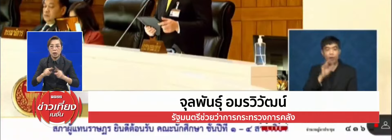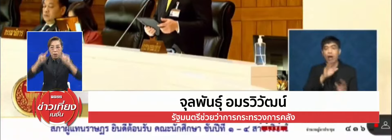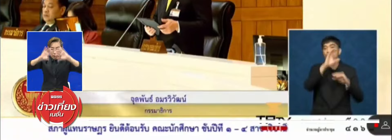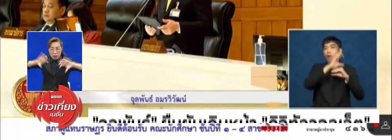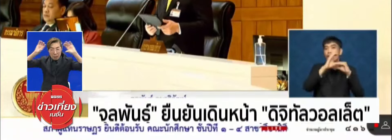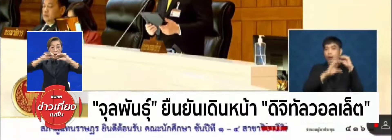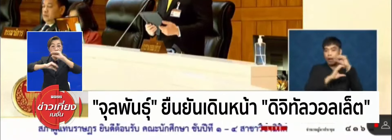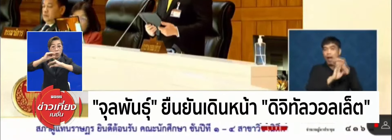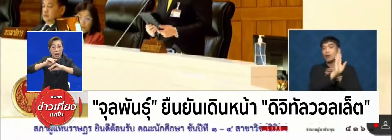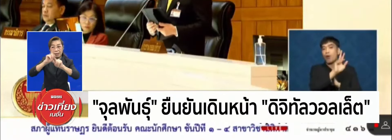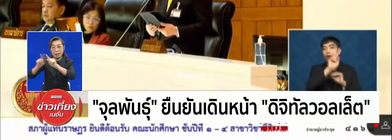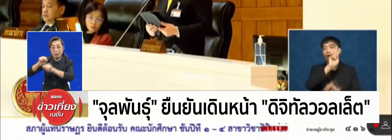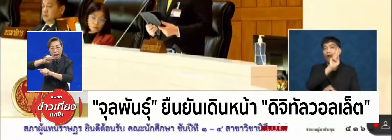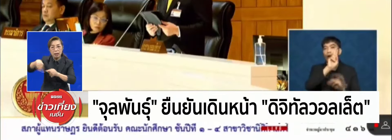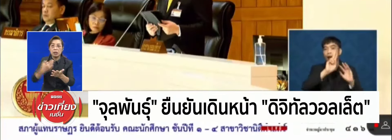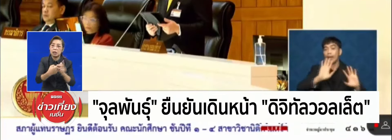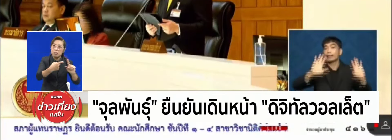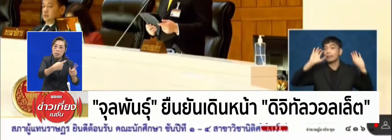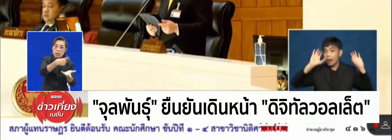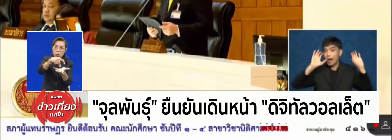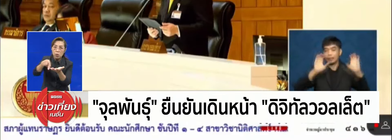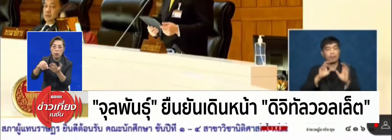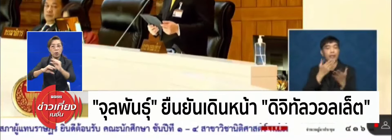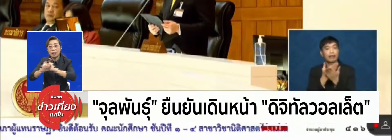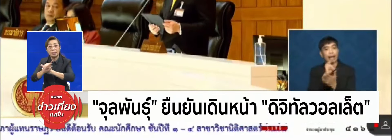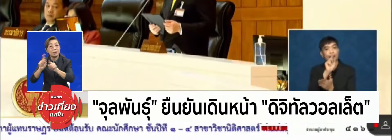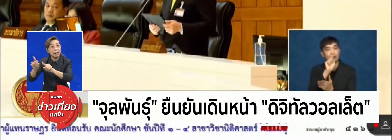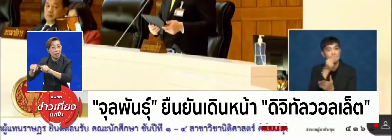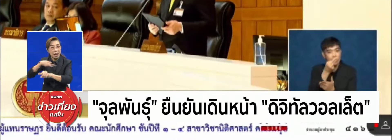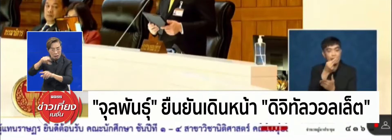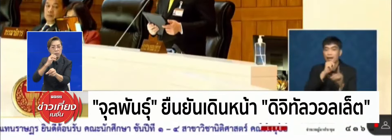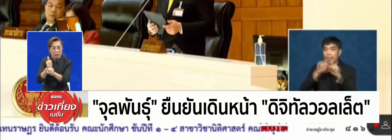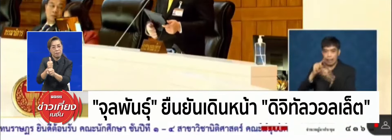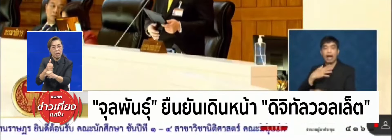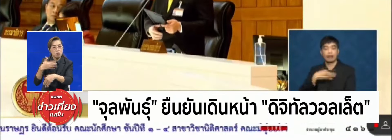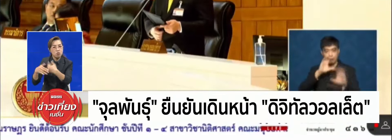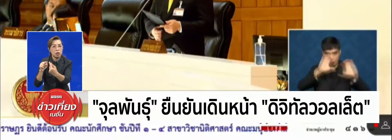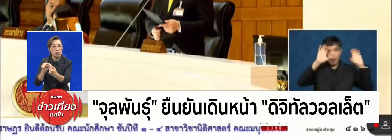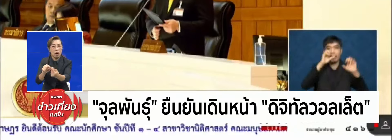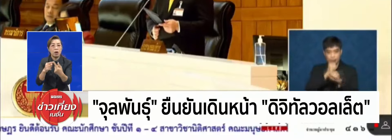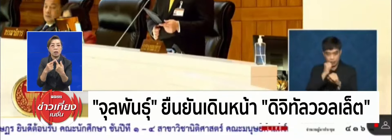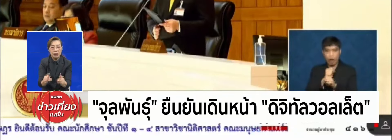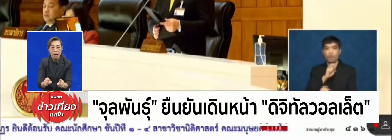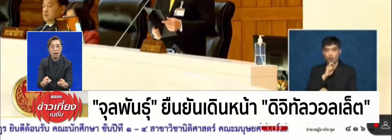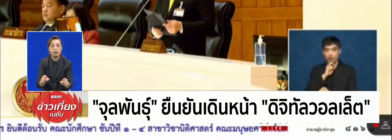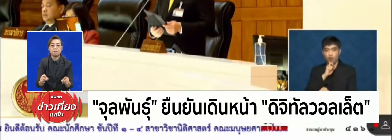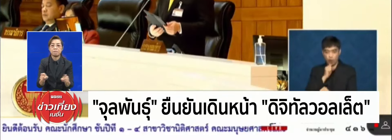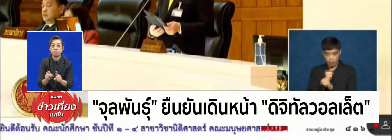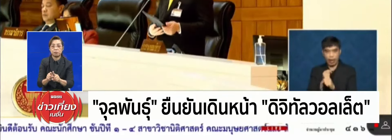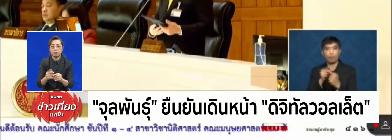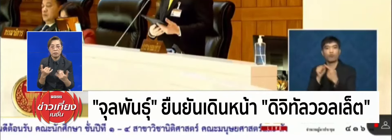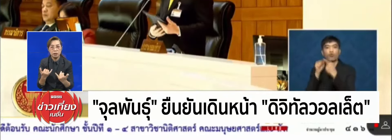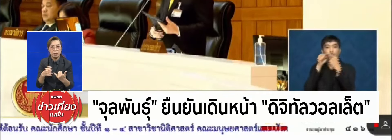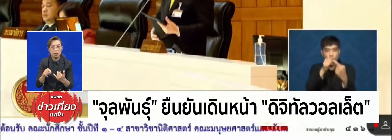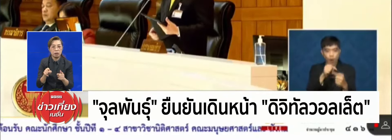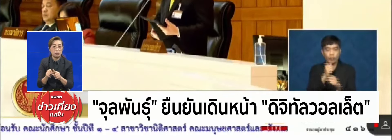กโครงการไม่ว่าจะเป็นดิจิตอลวอลเล็ตหรือโครงการใดก็ตามเนี่ยเรายังจะเดินหน้านะครับแต่แน่นอนว่าโดยกรอบของการพิจารณาของ